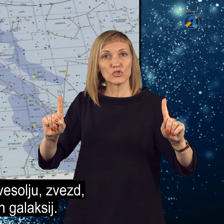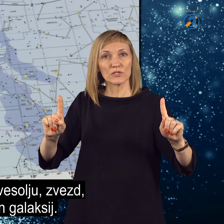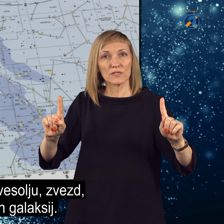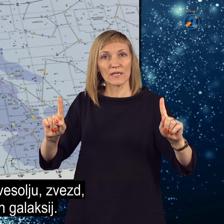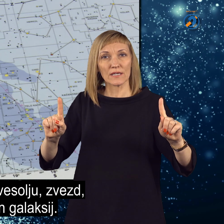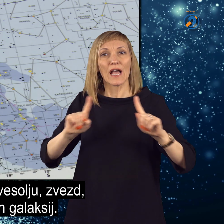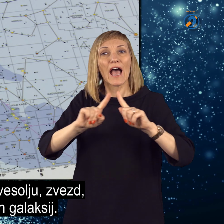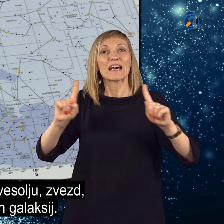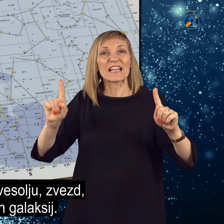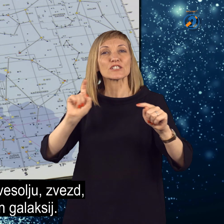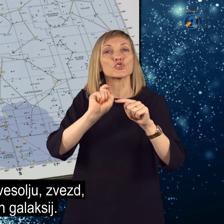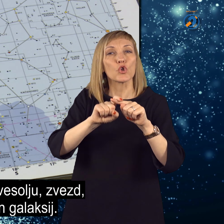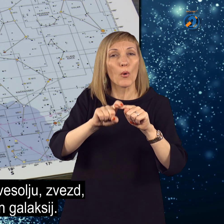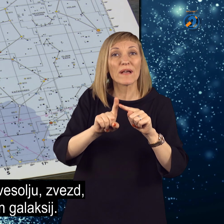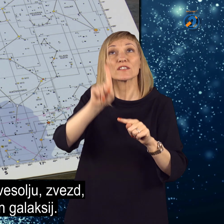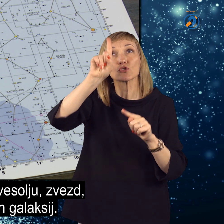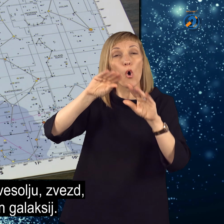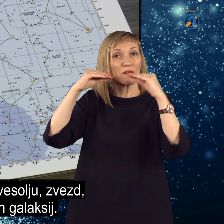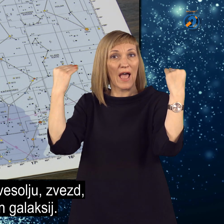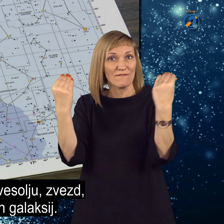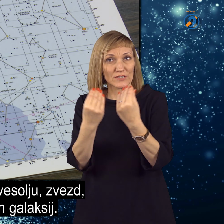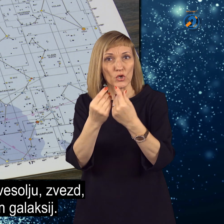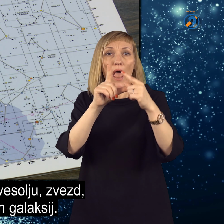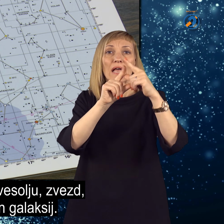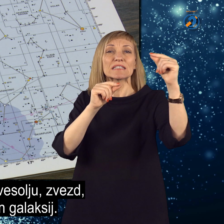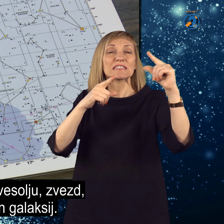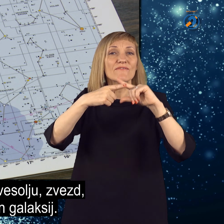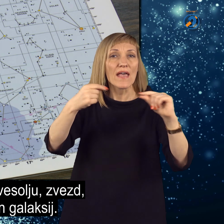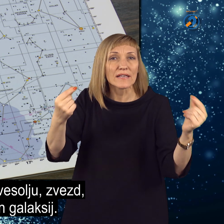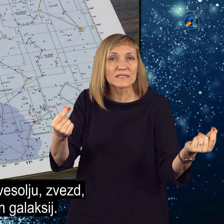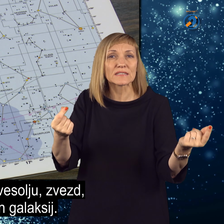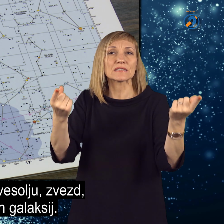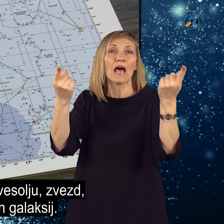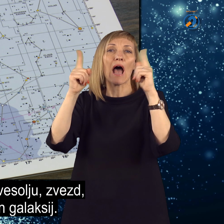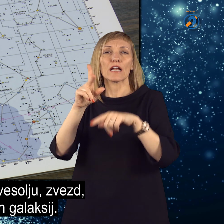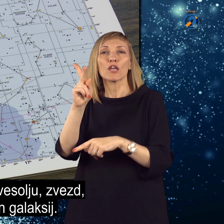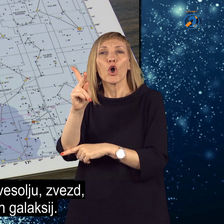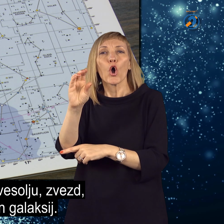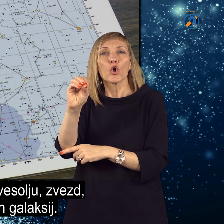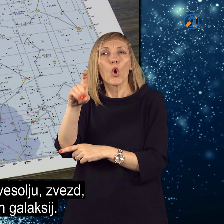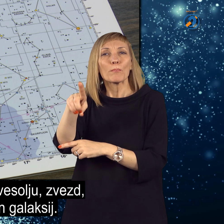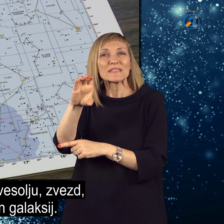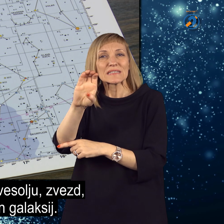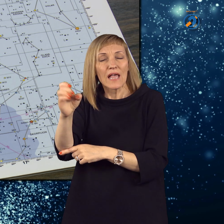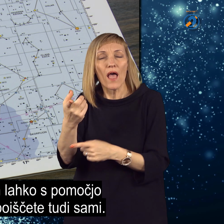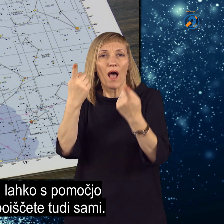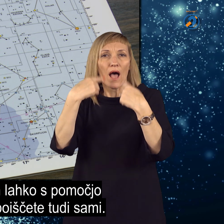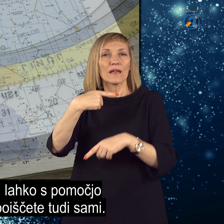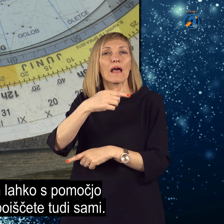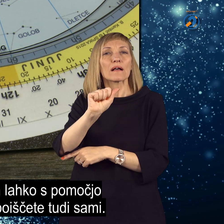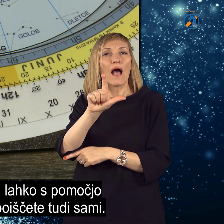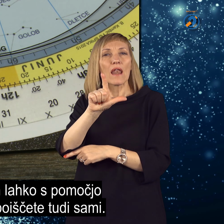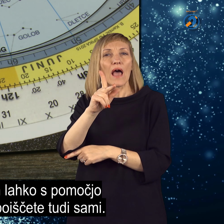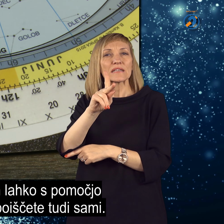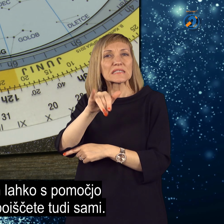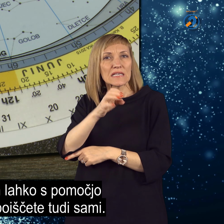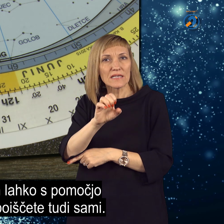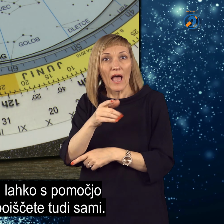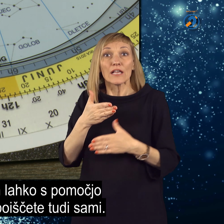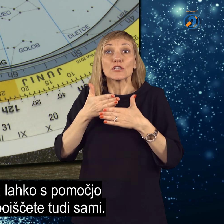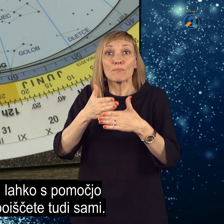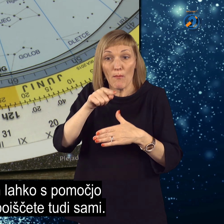objektov v vesolju, zvest in recimo kupic in galaksij in ki jih na ta način s